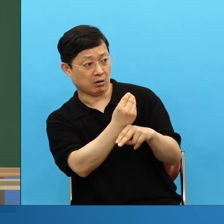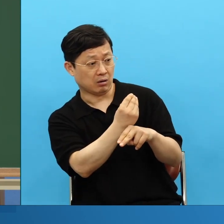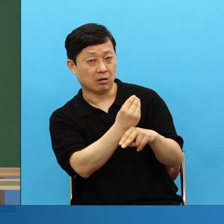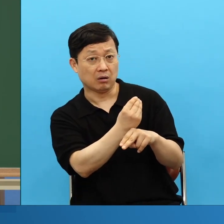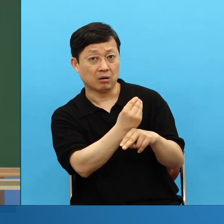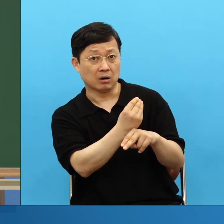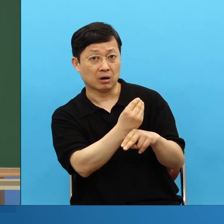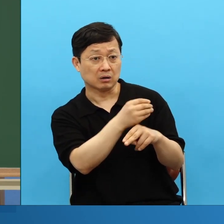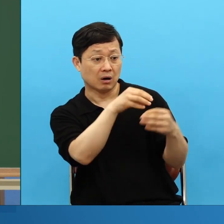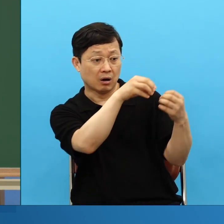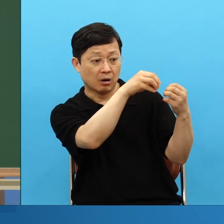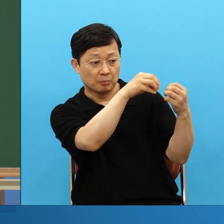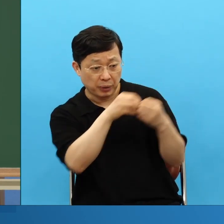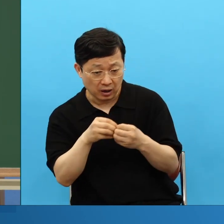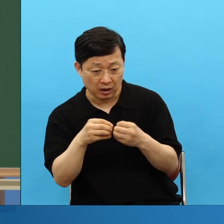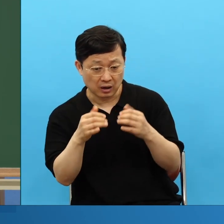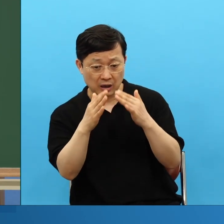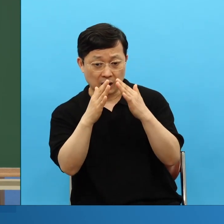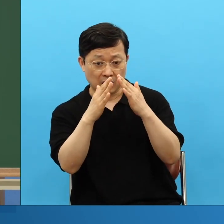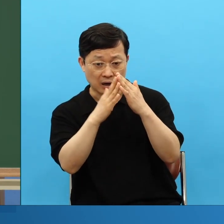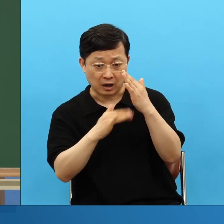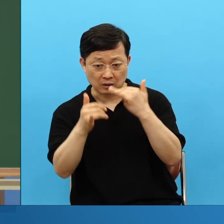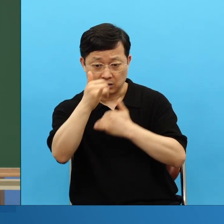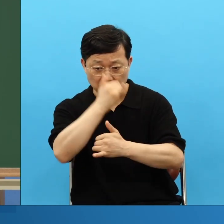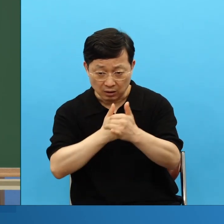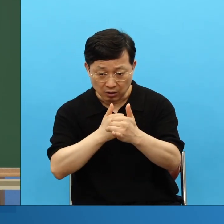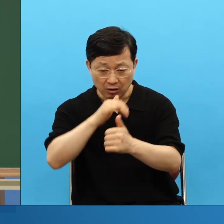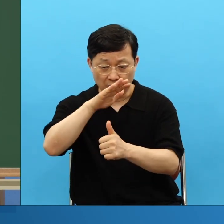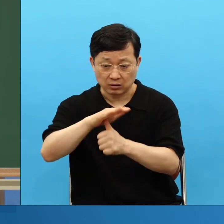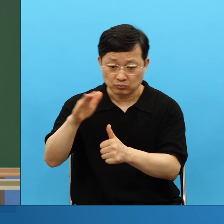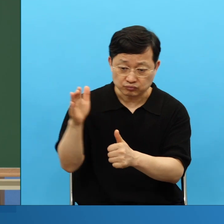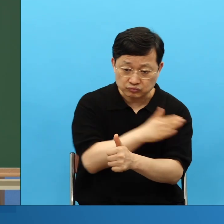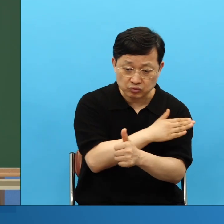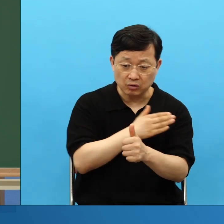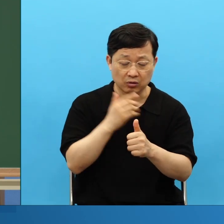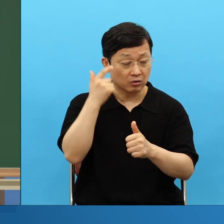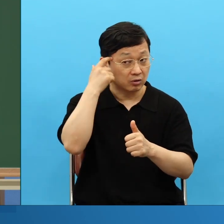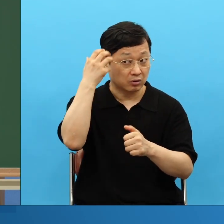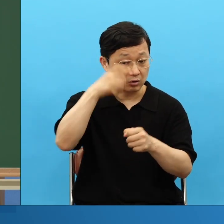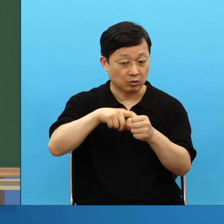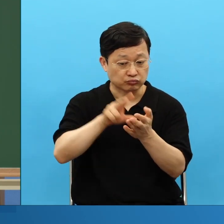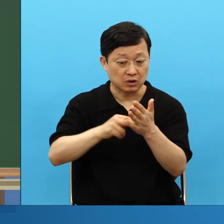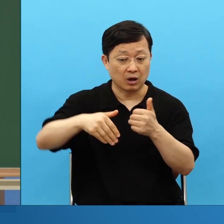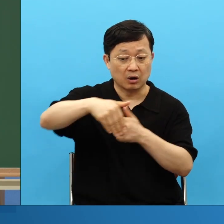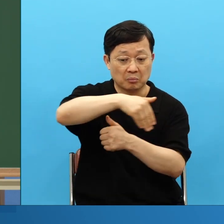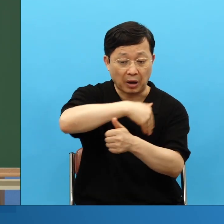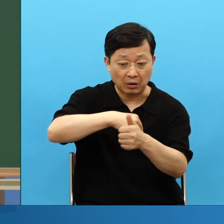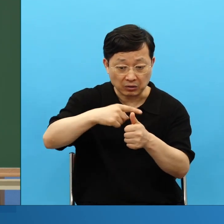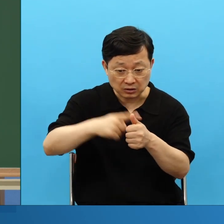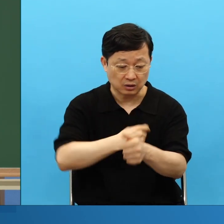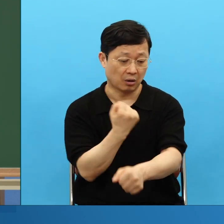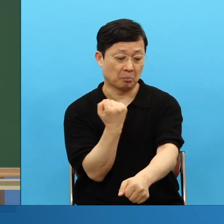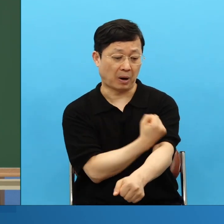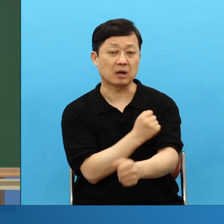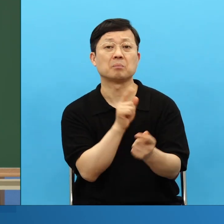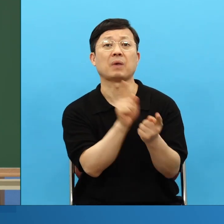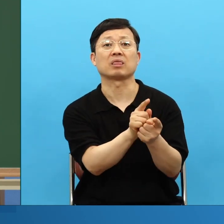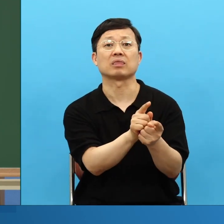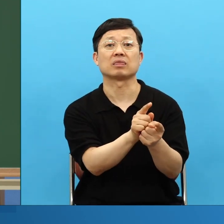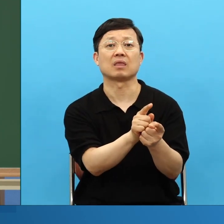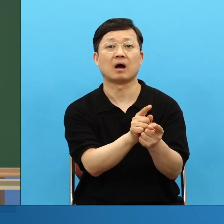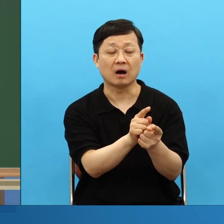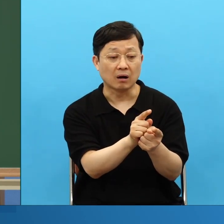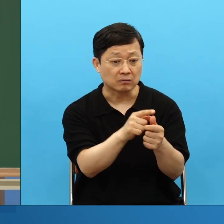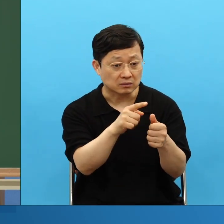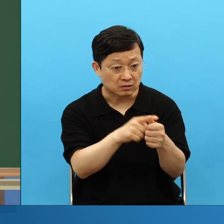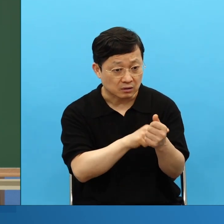해서 그렇다 할 수도 있지만 이미 어릴 때부터 그런 배경 속에서 만나져 버리고 만나서 마약 속으로